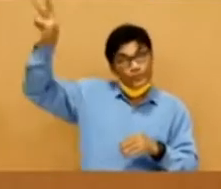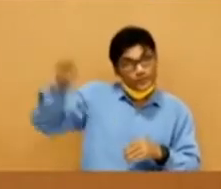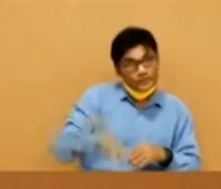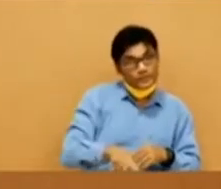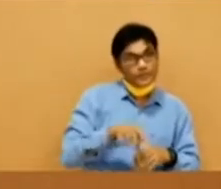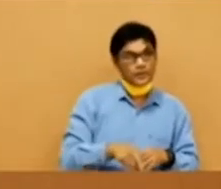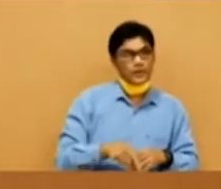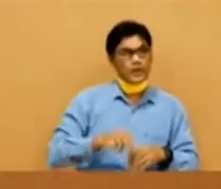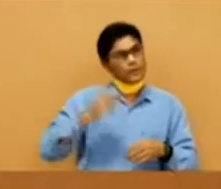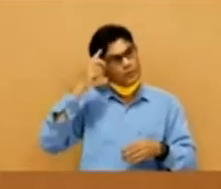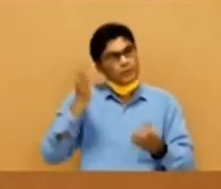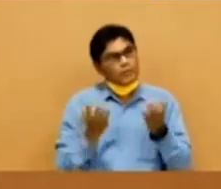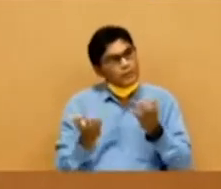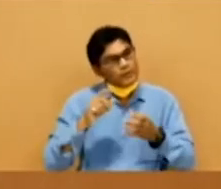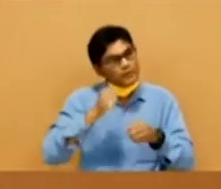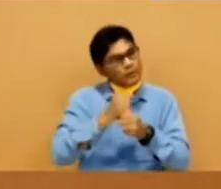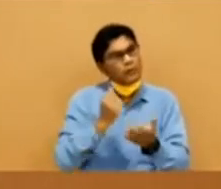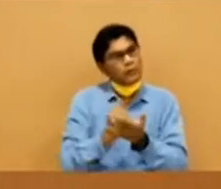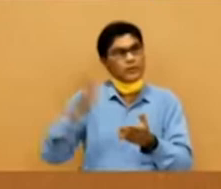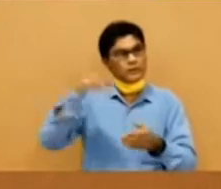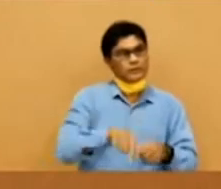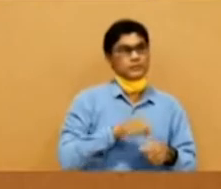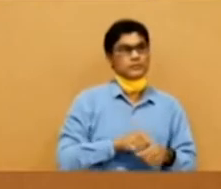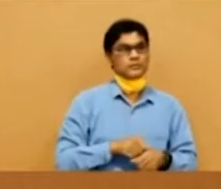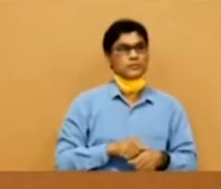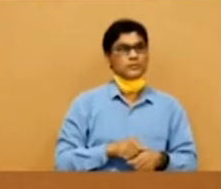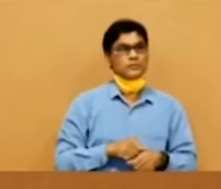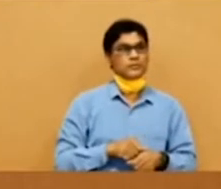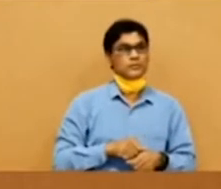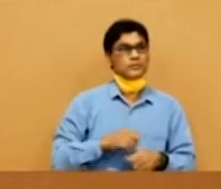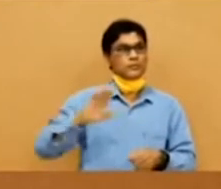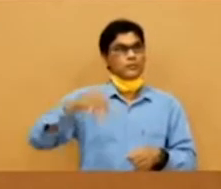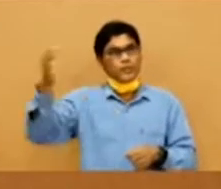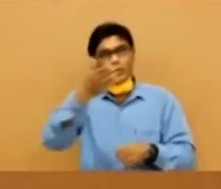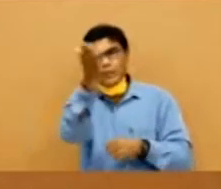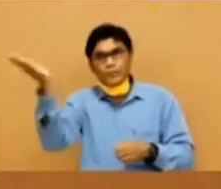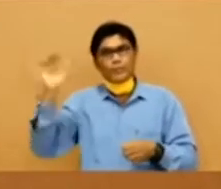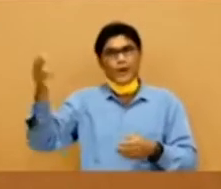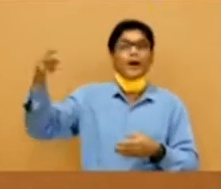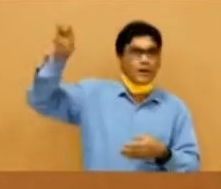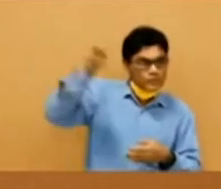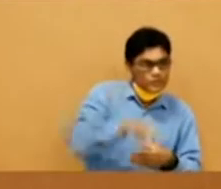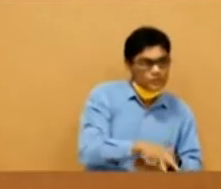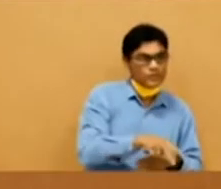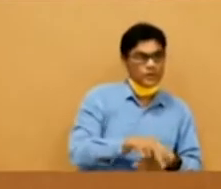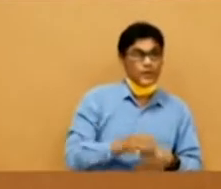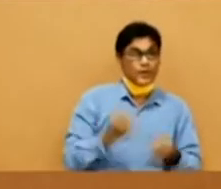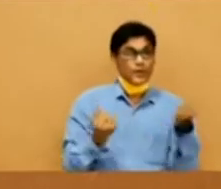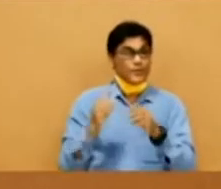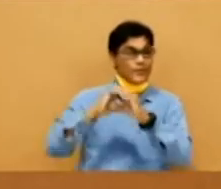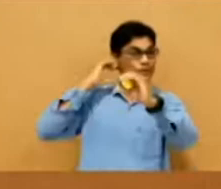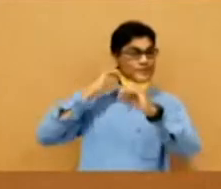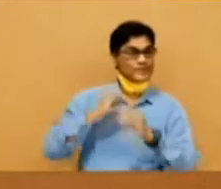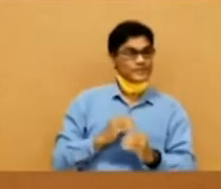ପାଇଁ ବିଭିନ୍ନ ବ୍ୟବସ୍ଥା କରିଛନ୍ତି। ସେ ଅନୁସାରେ ଯେଉଁମାନେ ରାଜ୍ୟ ବାହାରୁ ଆସୁଛନ୍ତି ସେମାନେ ବସ୍